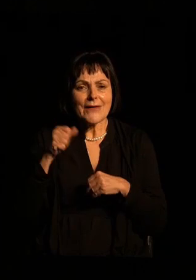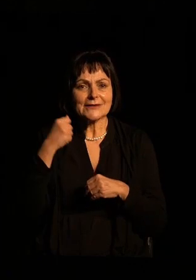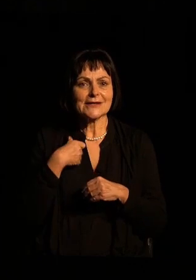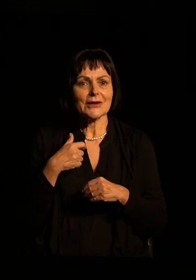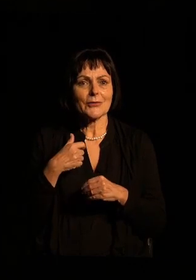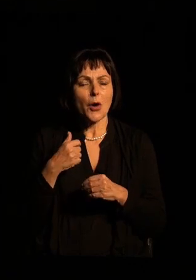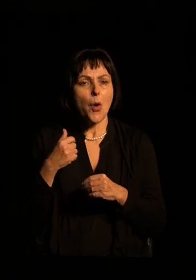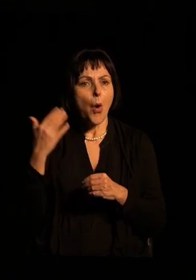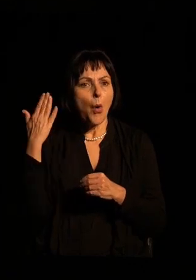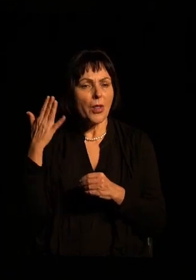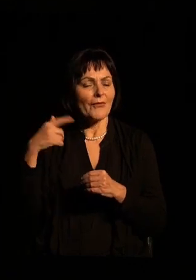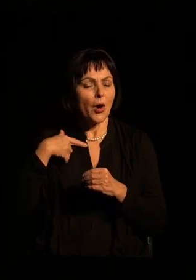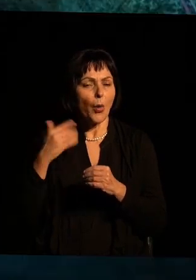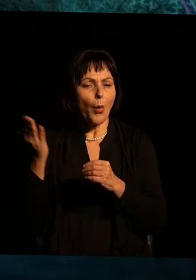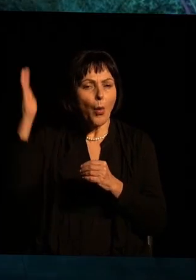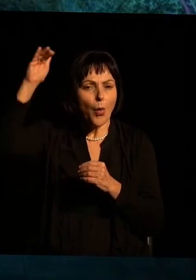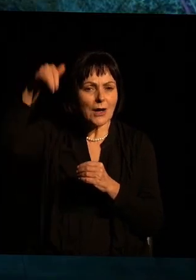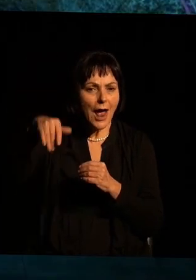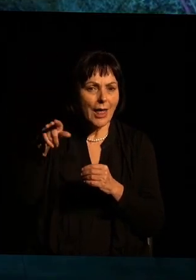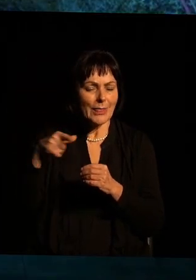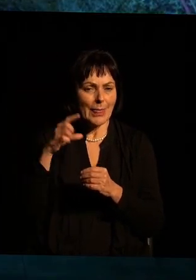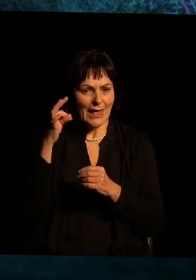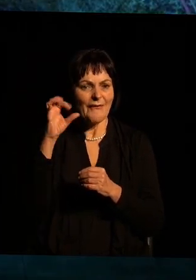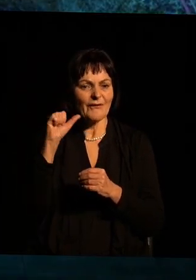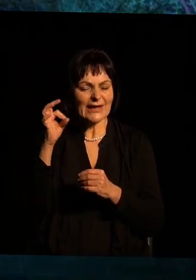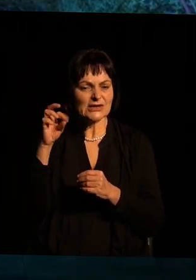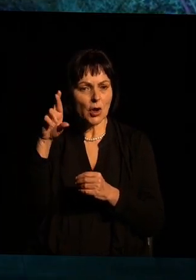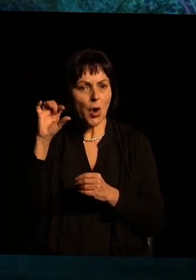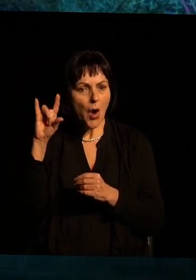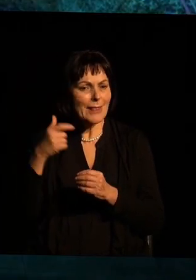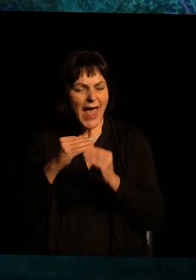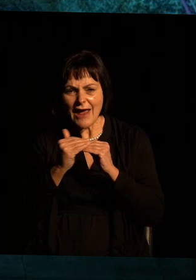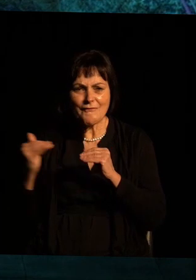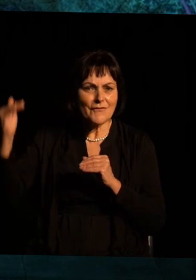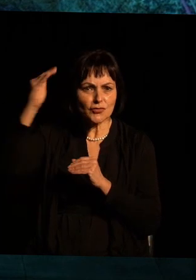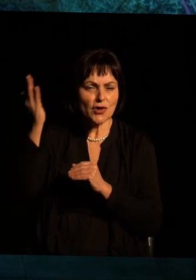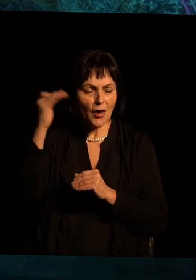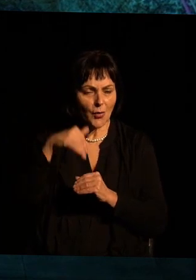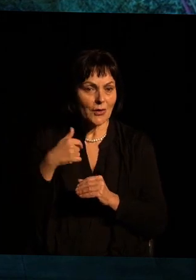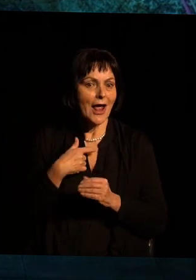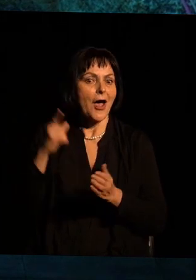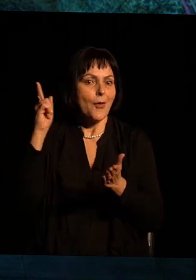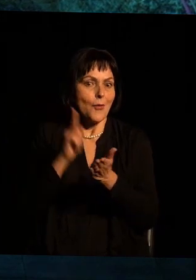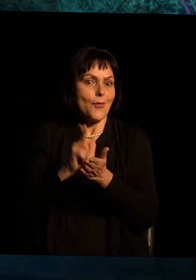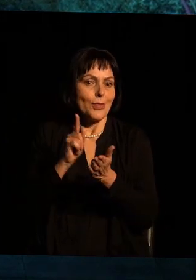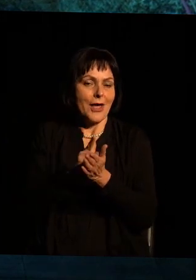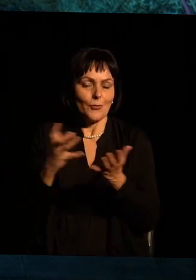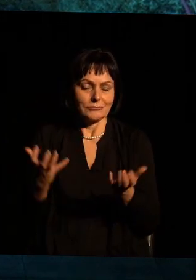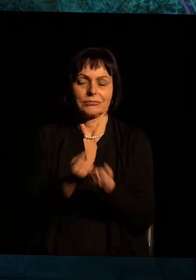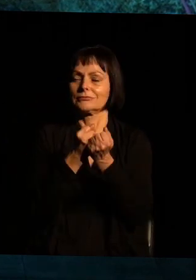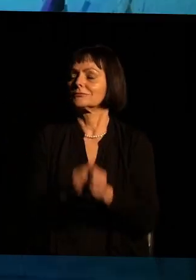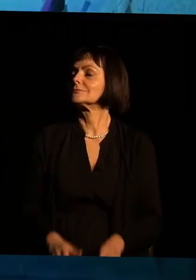honorna góra w Patagonii, właśnie ten Fitzroy, tam najwyższa góra, no został